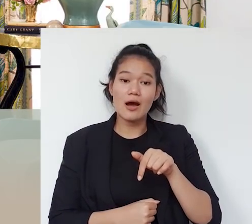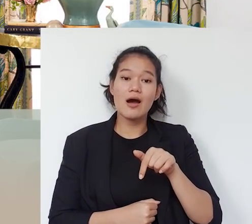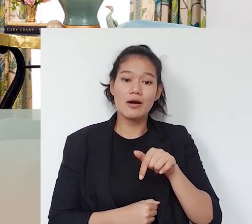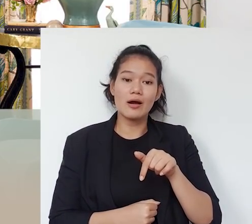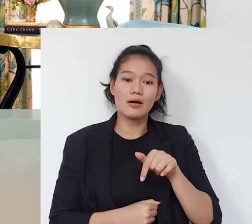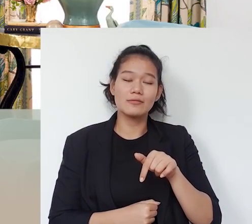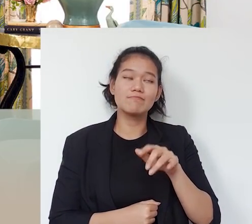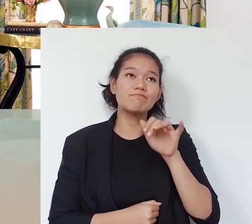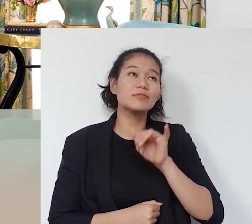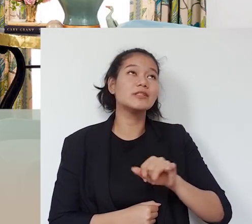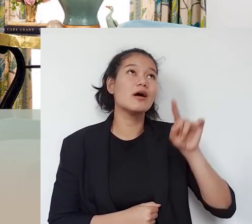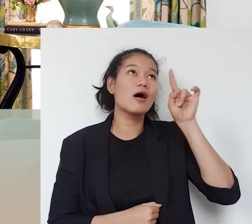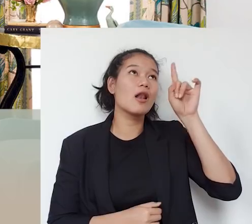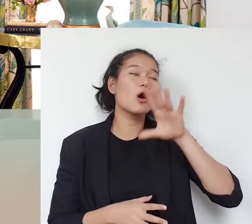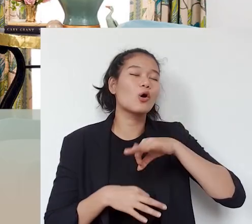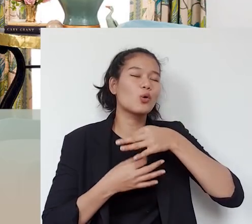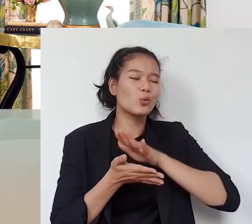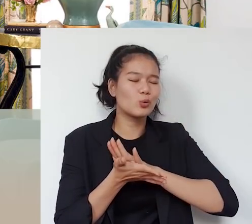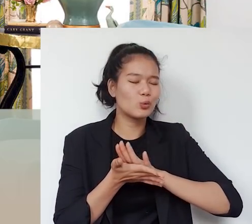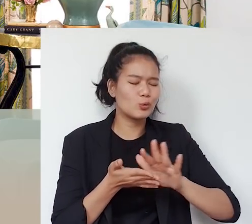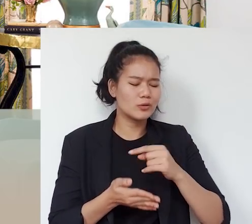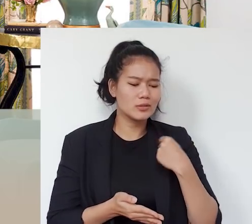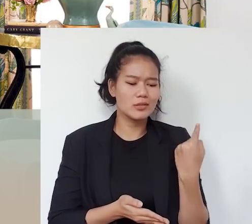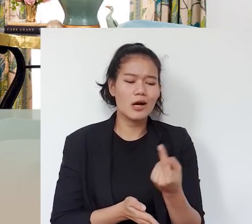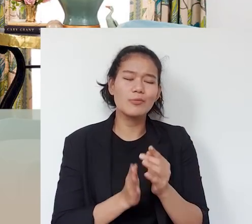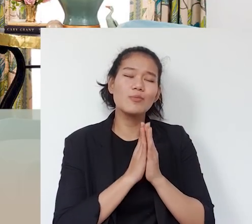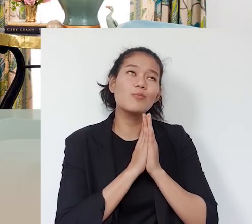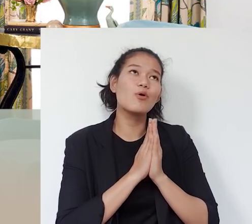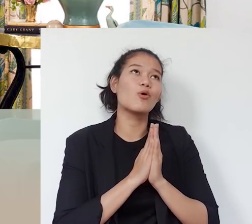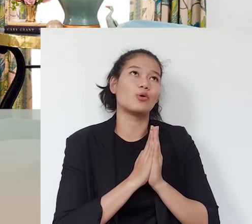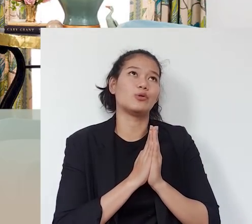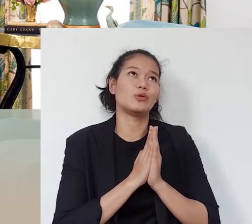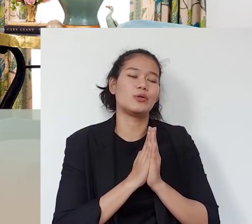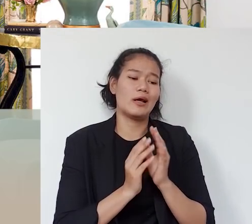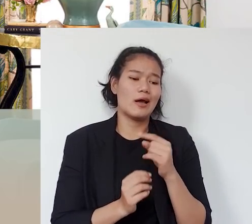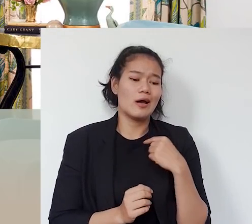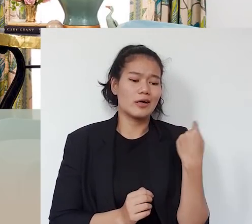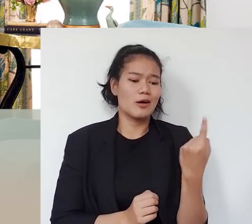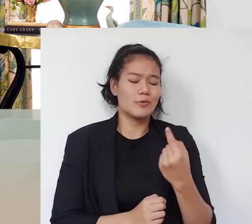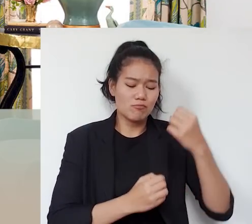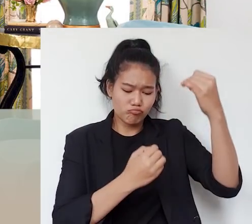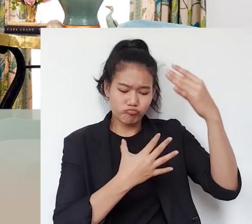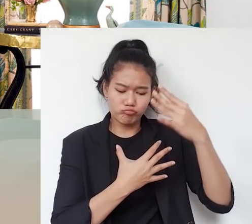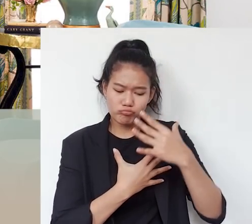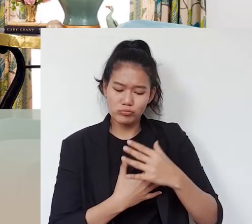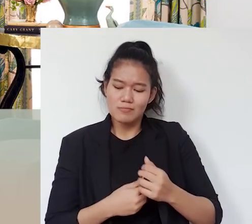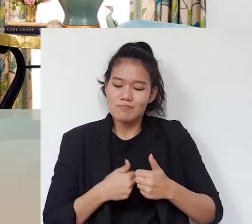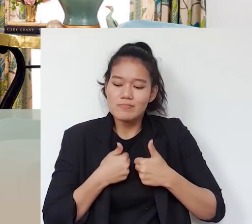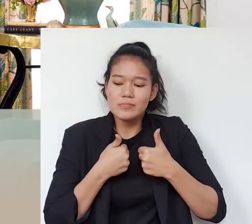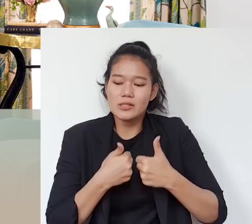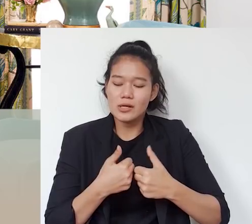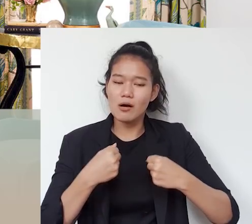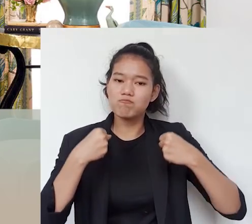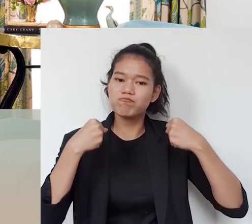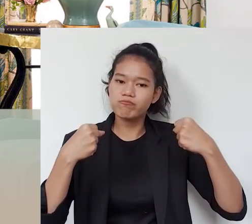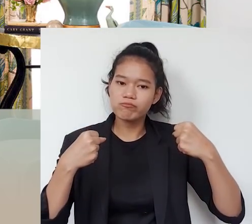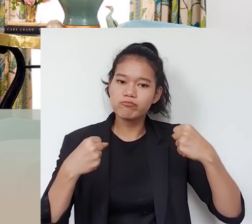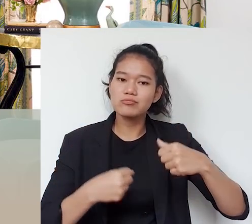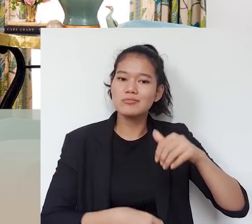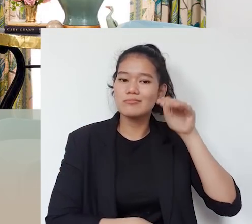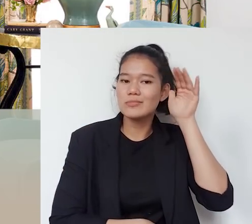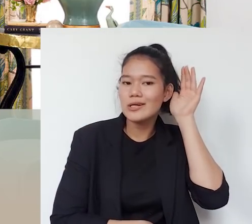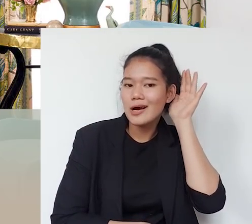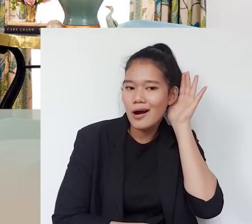Saat ini juga, Ya Allah Roh Kudus, kami memohon kiranya kami dimampukan